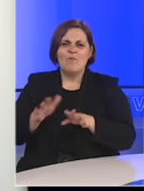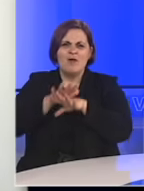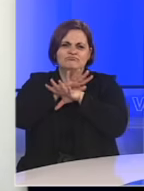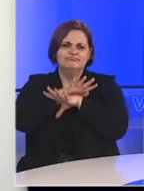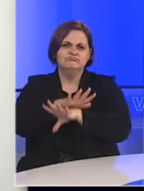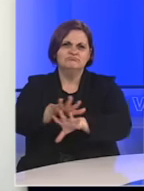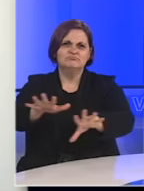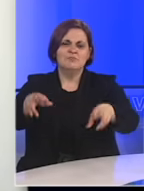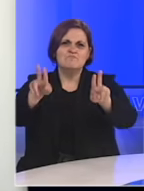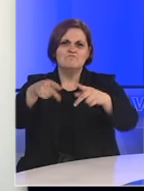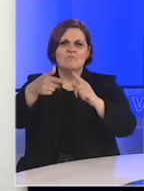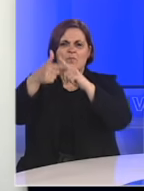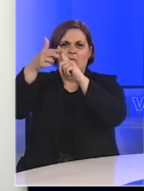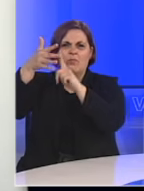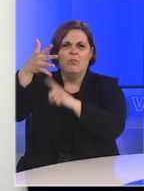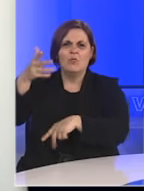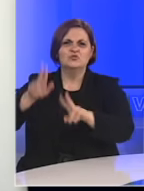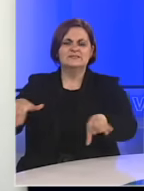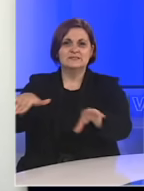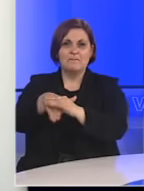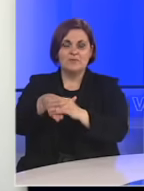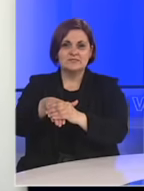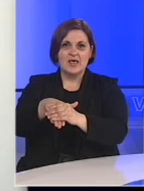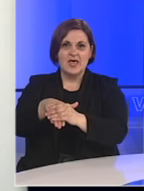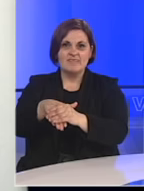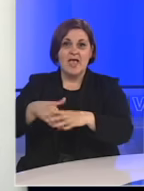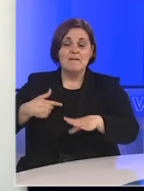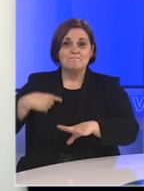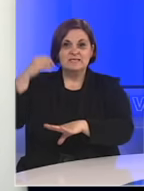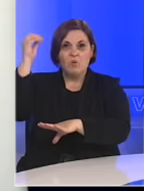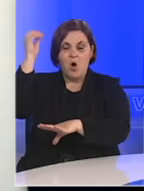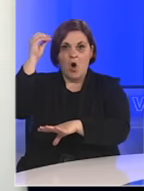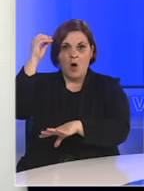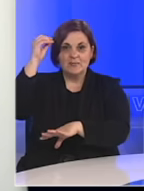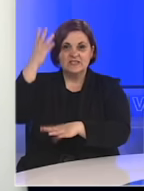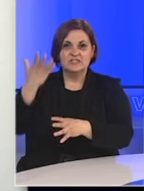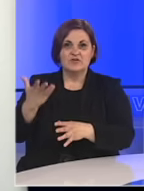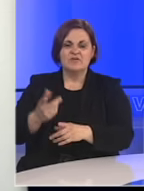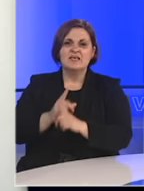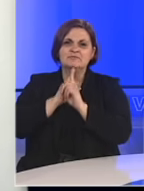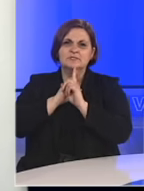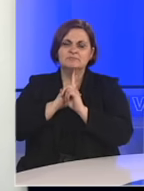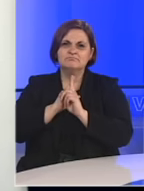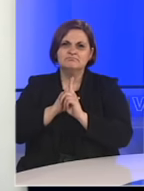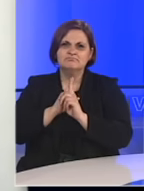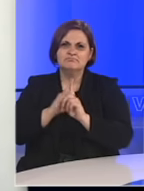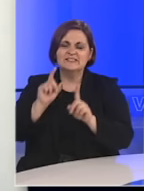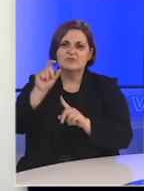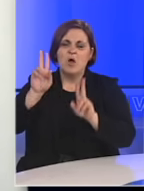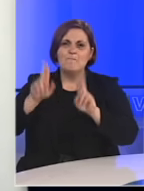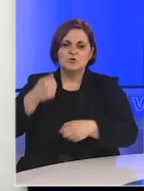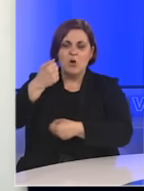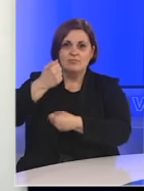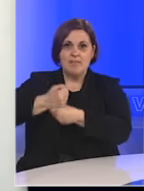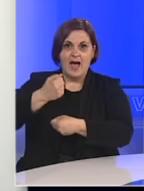širok dijapazon mogućnosti za zaposlenja. Mi smo obrazovani za mnogo institucija u kojima možemo